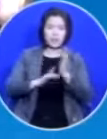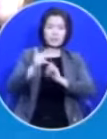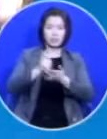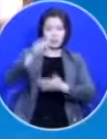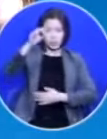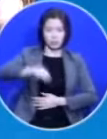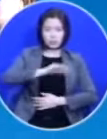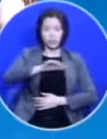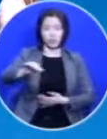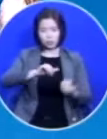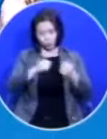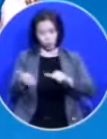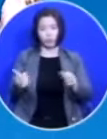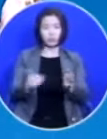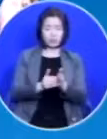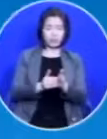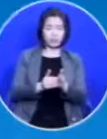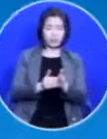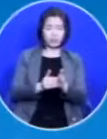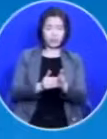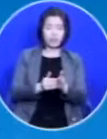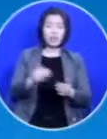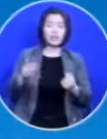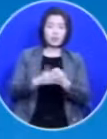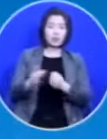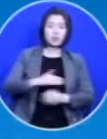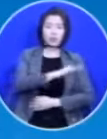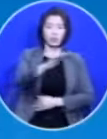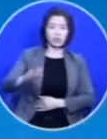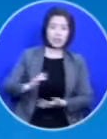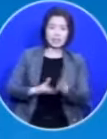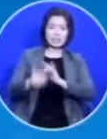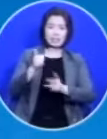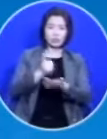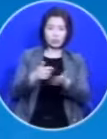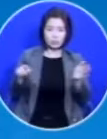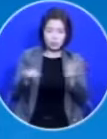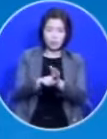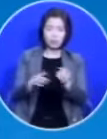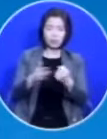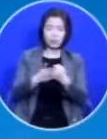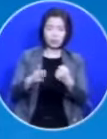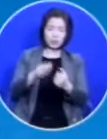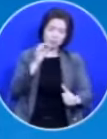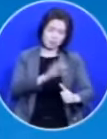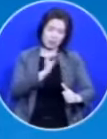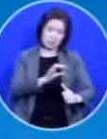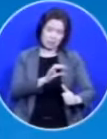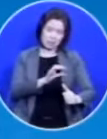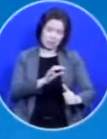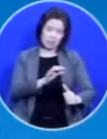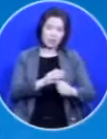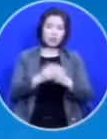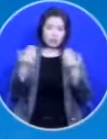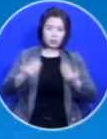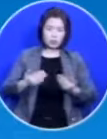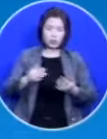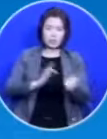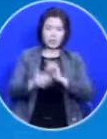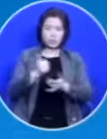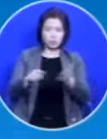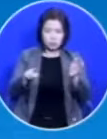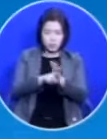죽으셨어요 그러니까 우리가 예수 믿는 것 때문에 핍박 당하고 예수 믿는 것 때문에 따돌림